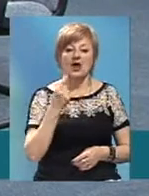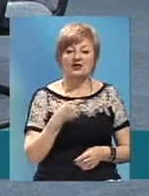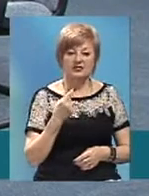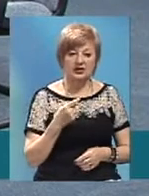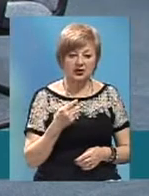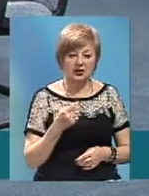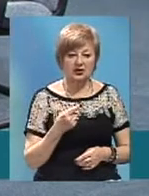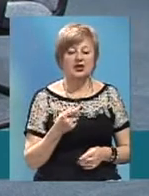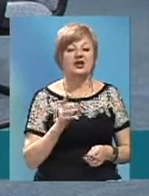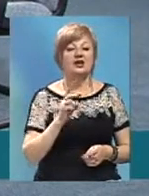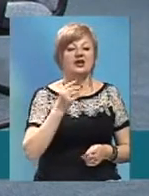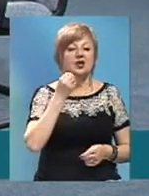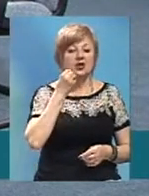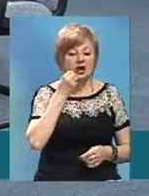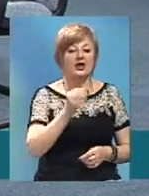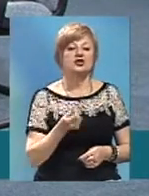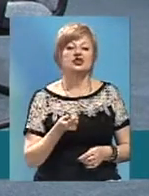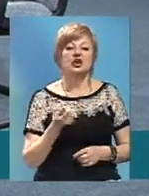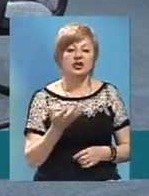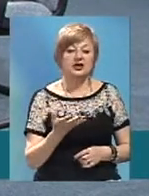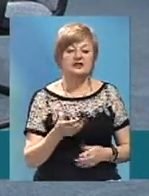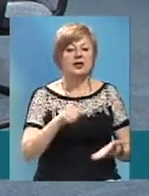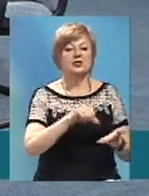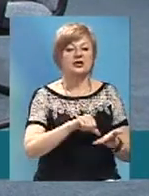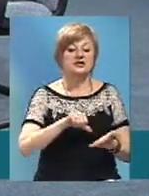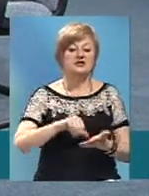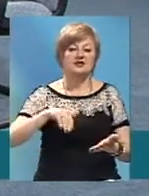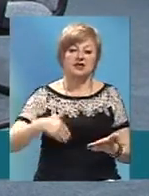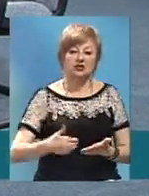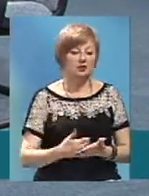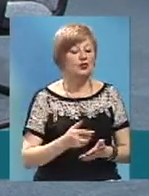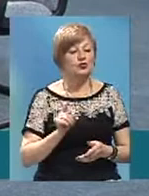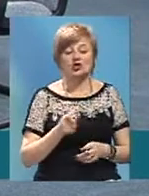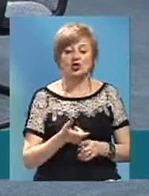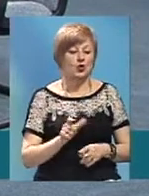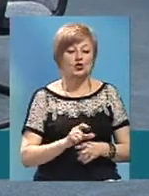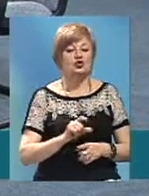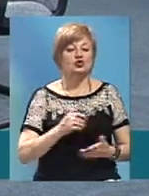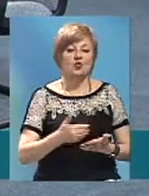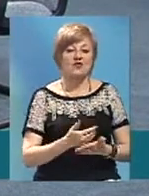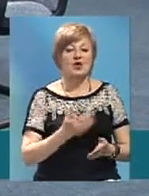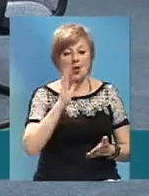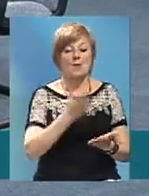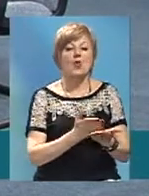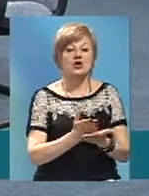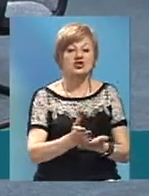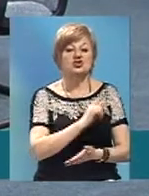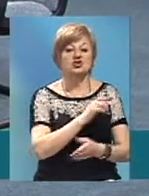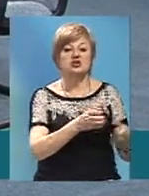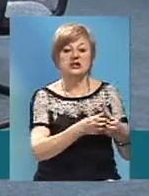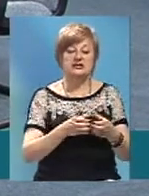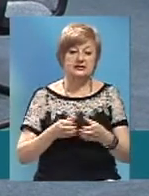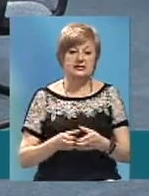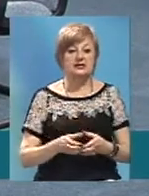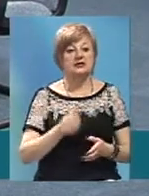так кількість, як якість, представників нових і не дуже нових політичних сил, з якими ви сьогодні, і я думаю,